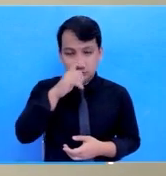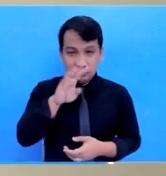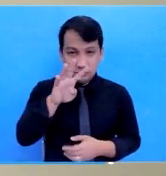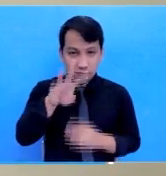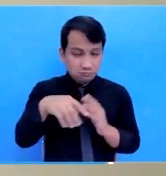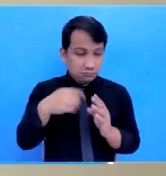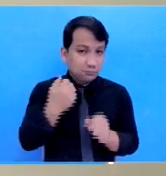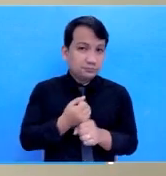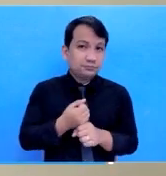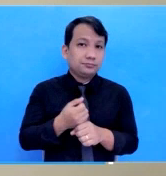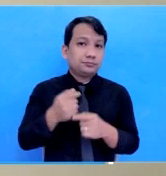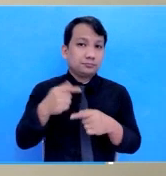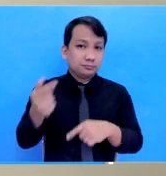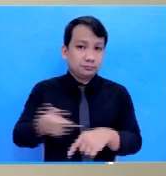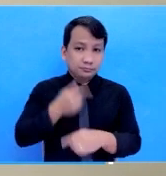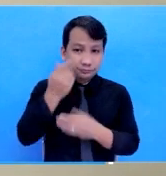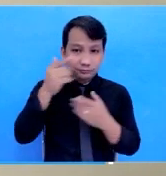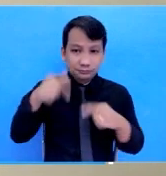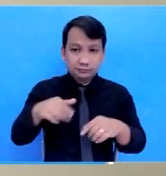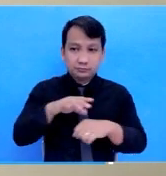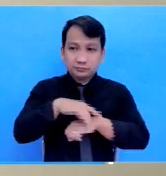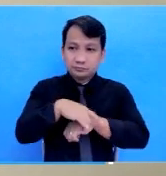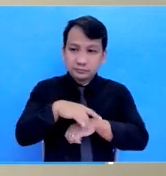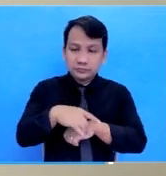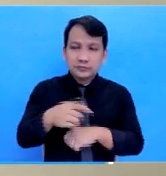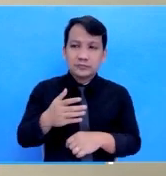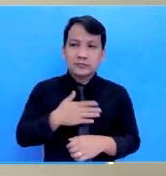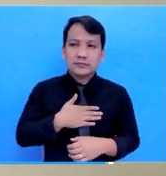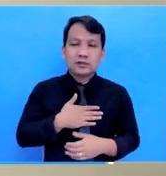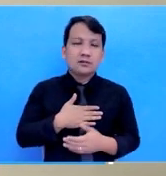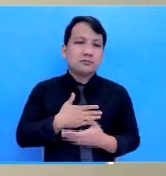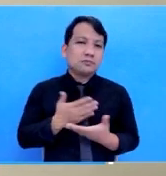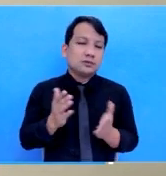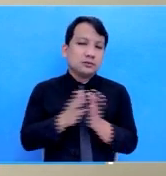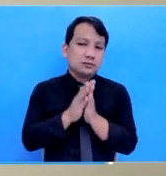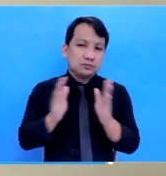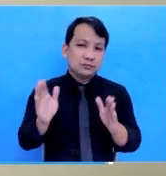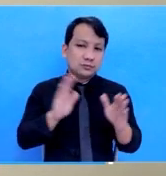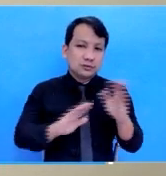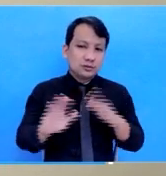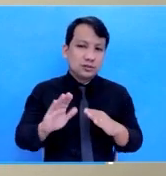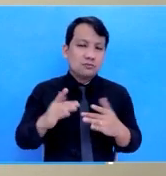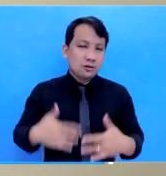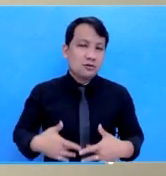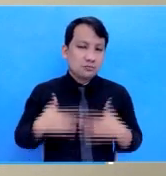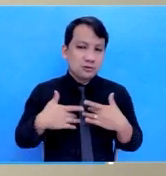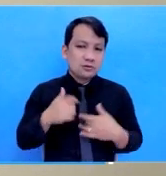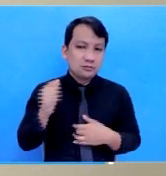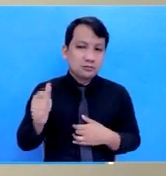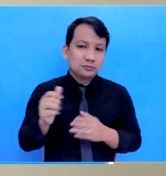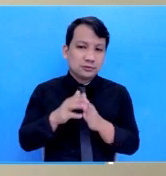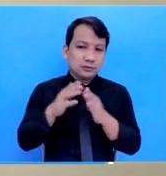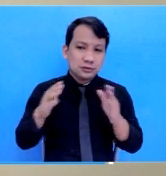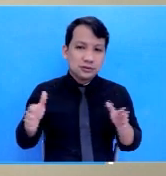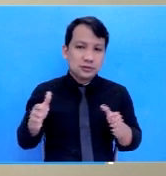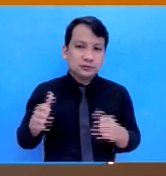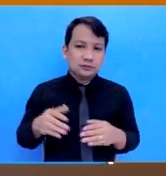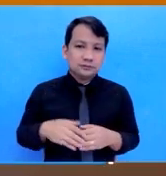lang yung tinagal niya dito sa earth, sa mundo, yung buhay niya sobra yung